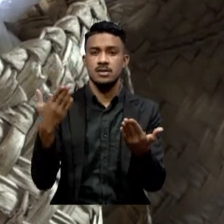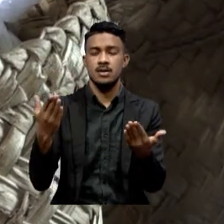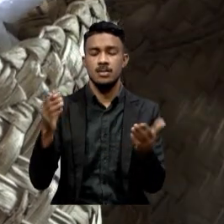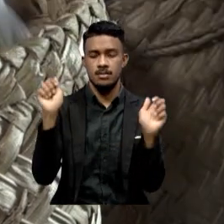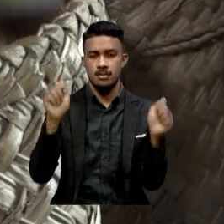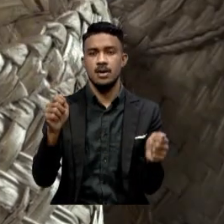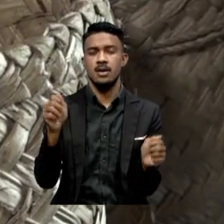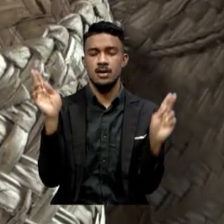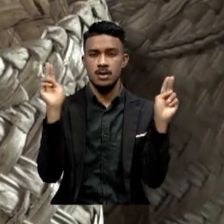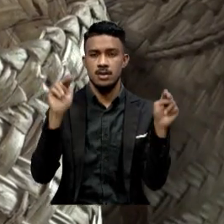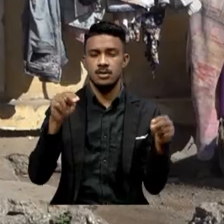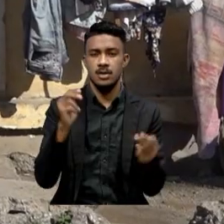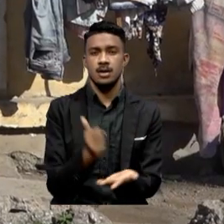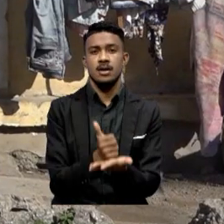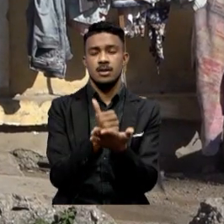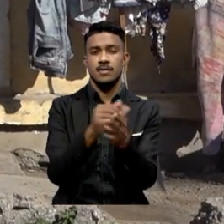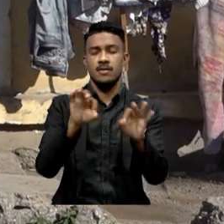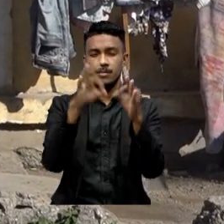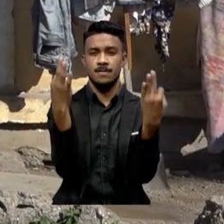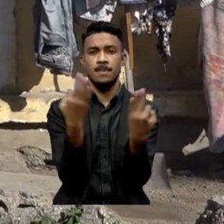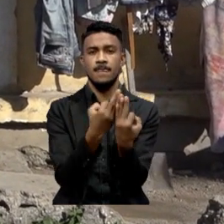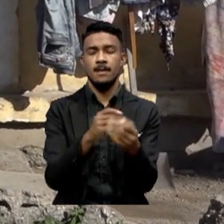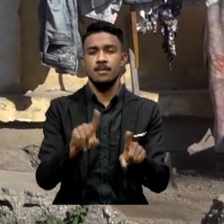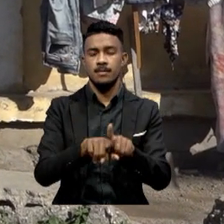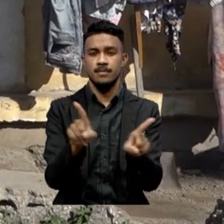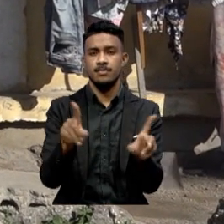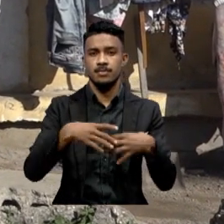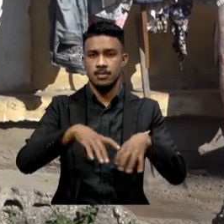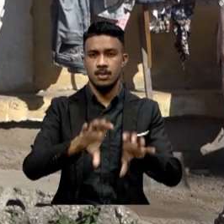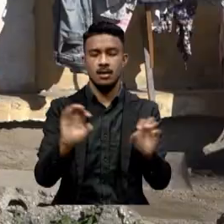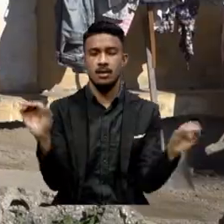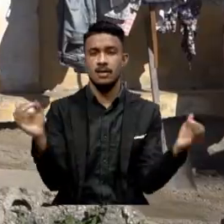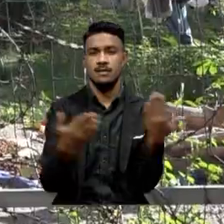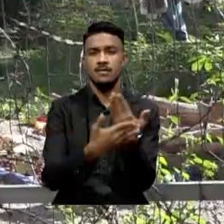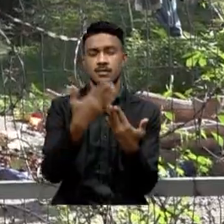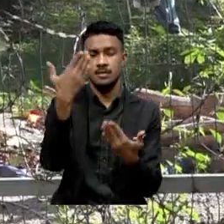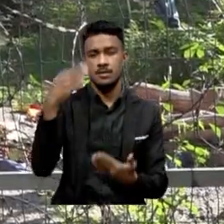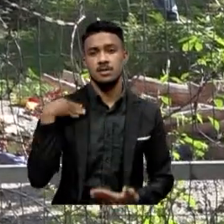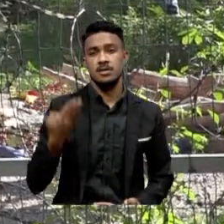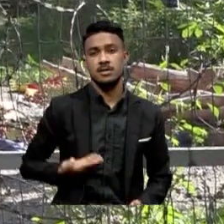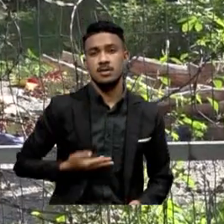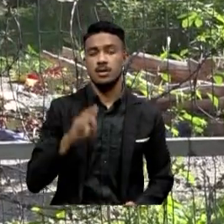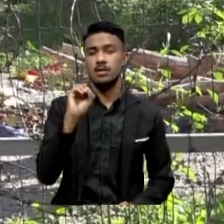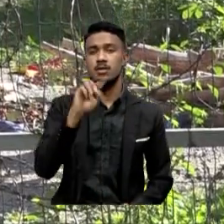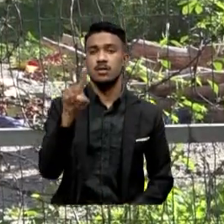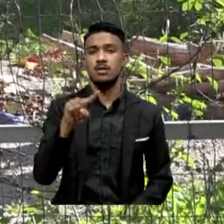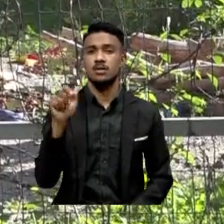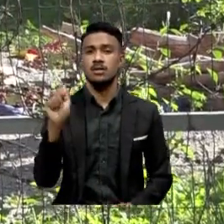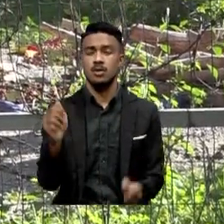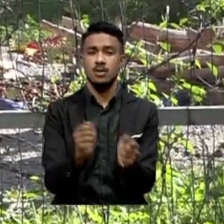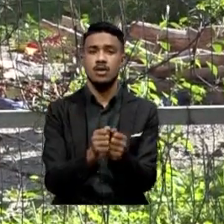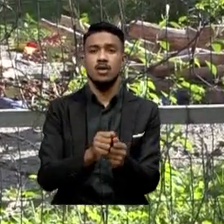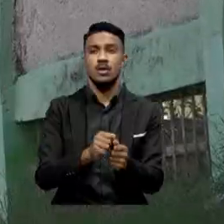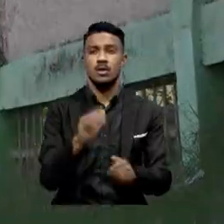necesidadi umalaran. Mai be negosio kik ne la fasil ba Senyora Rosa. Lorong-lorong, Senyora Rosa ho ain tanan